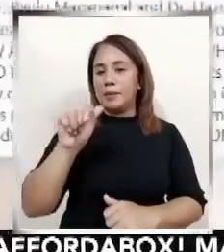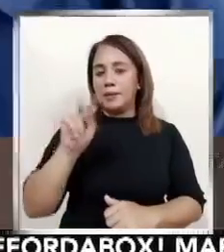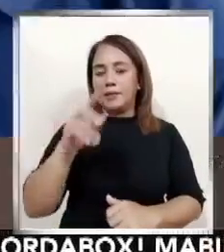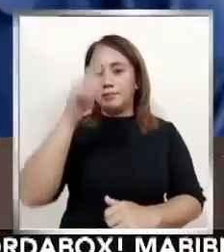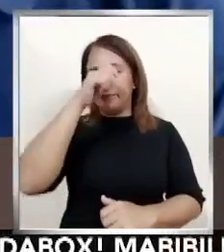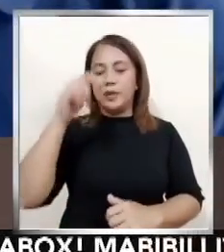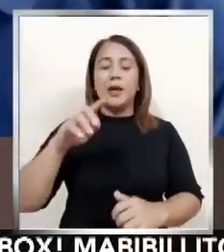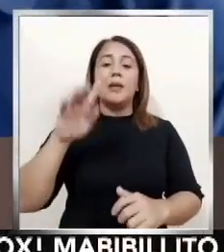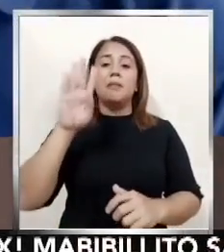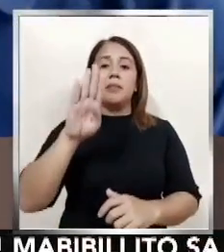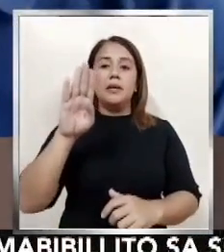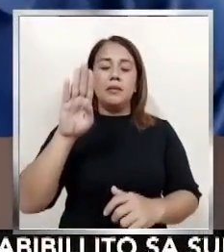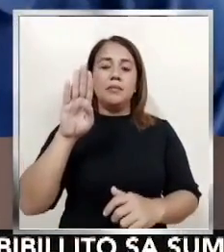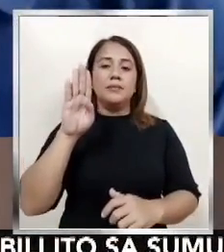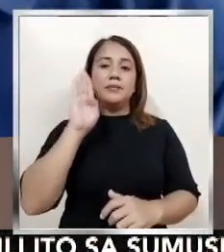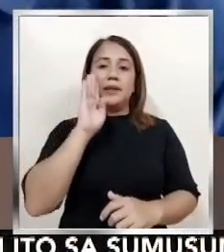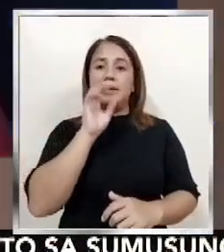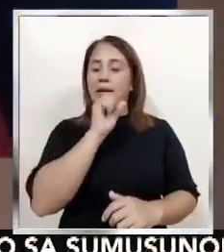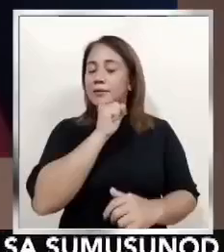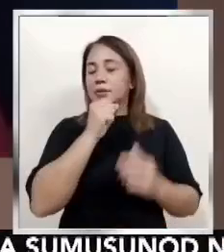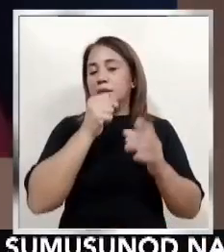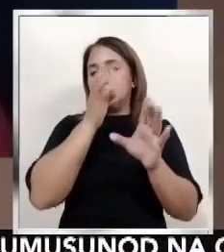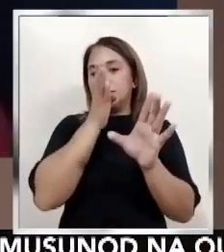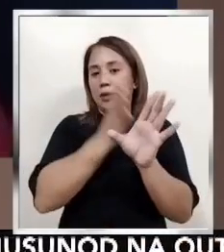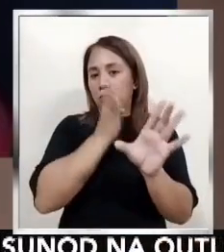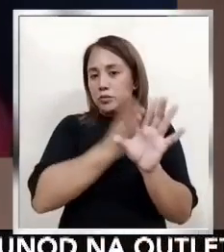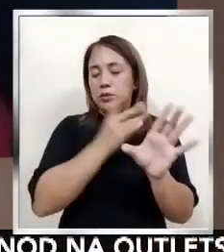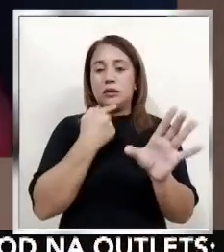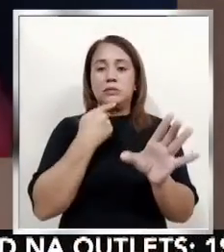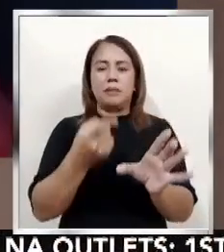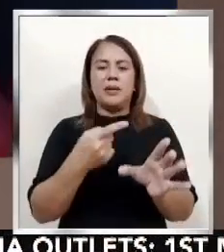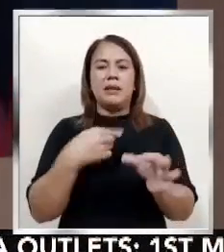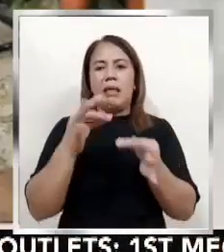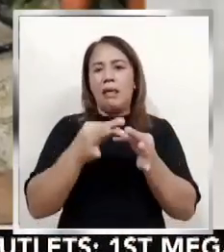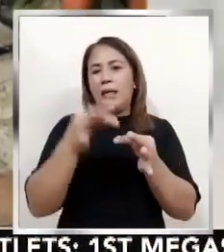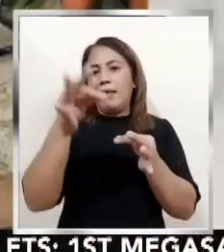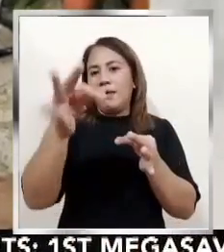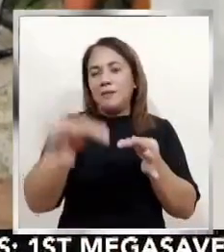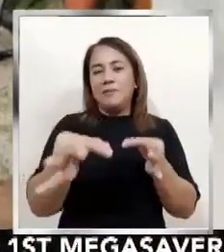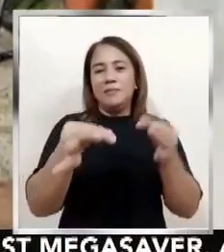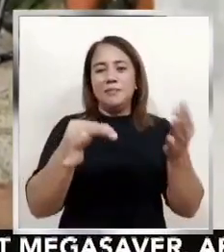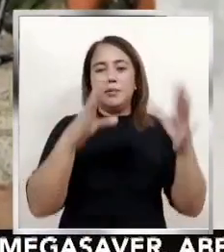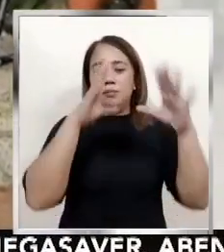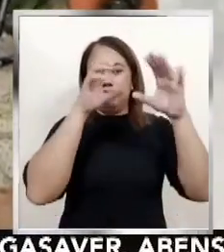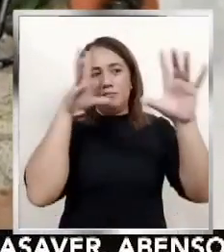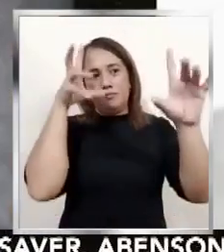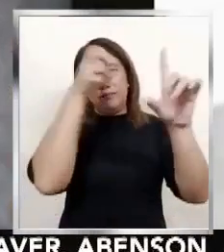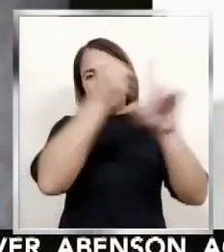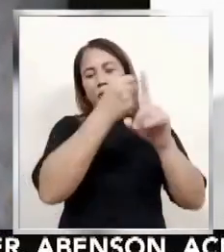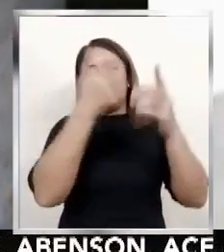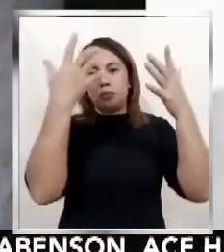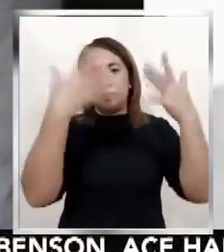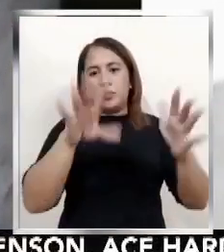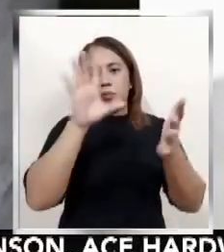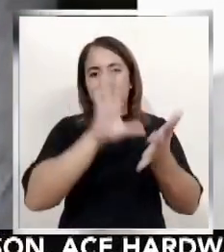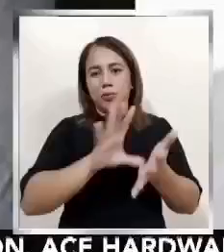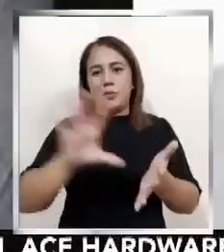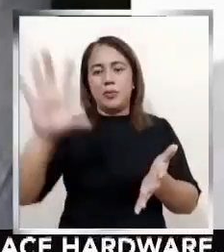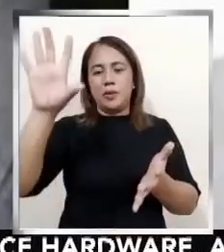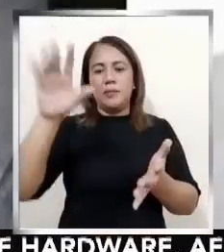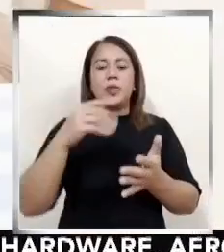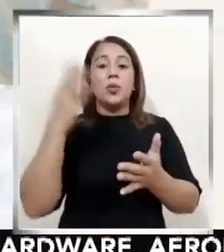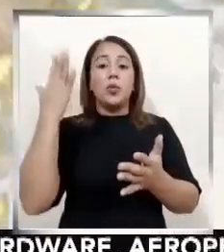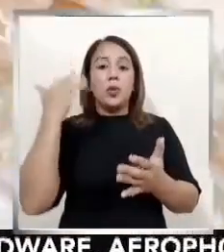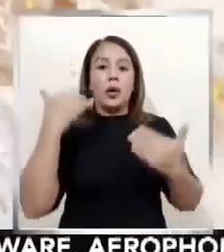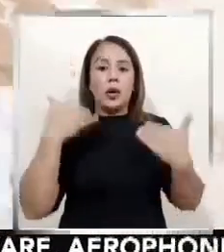Psychology. Ayon sa kapuso actor, bahagyang naantala ang pag-abot niya sa pangarap na makatapos sa kolehiyo nang pumasok siya sa